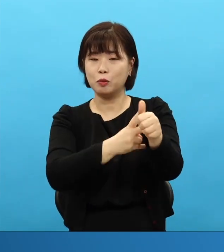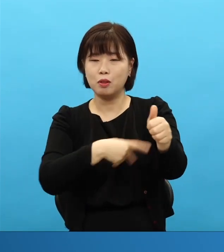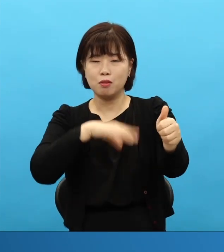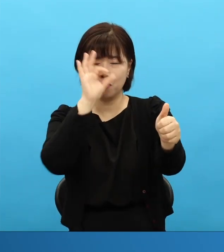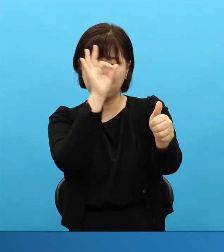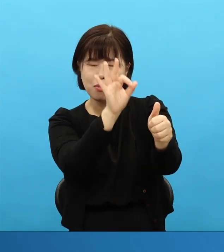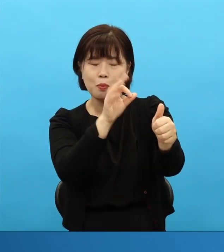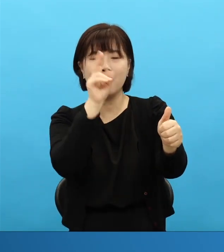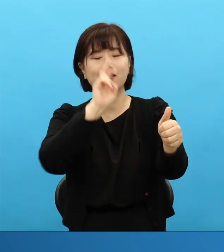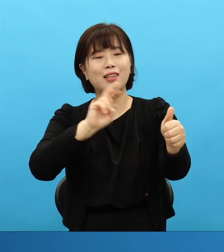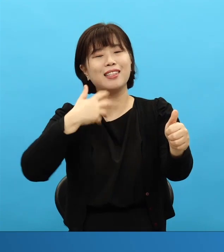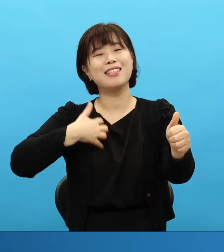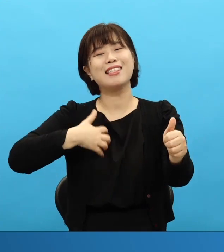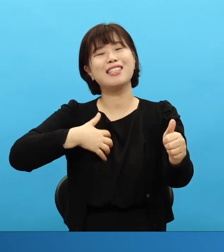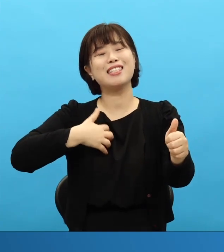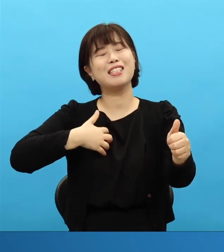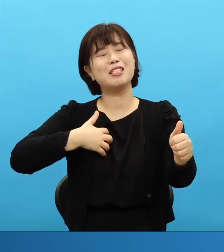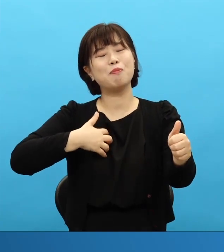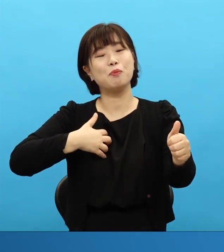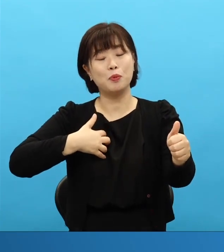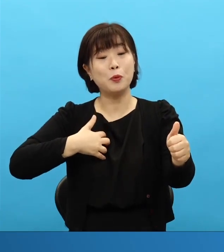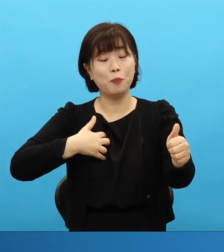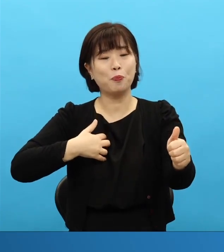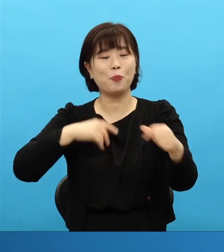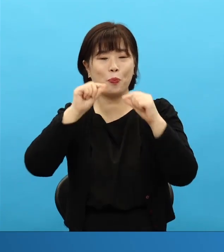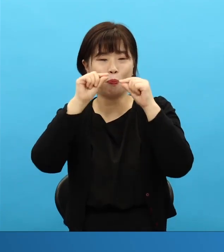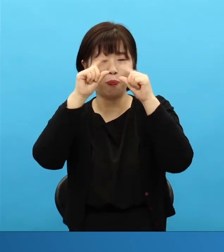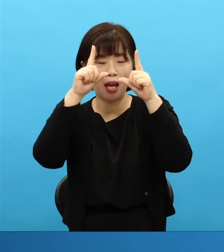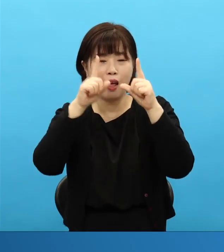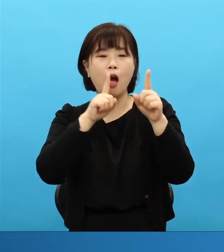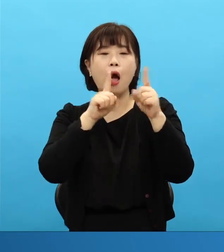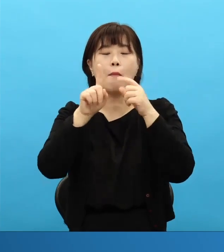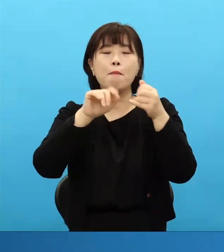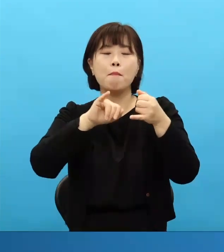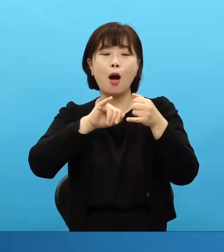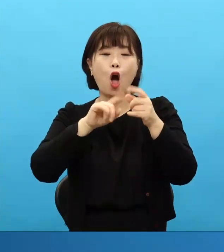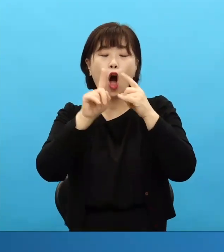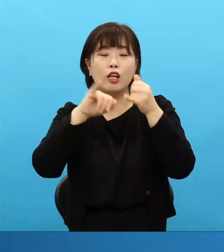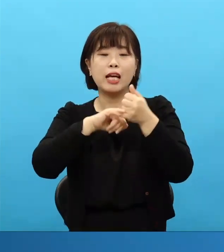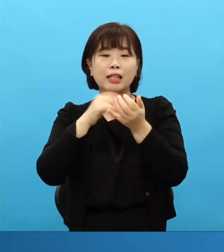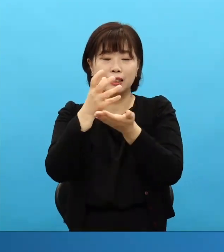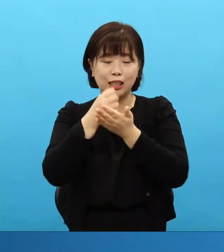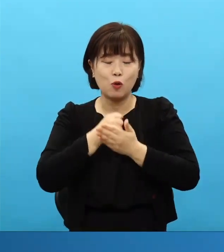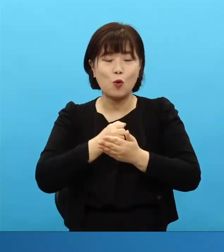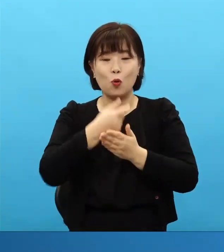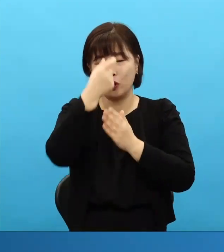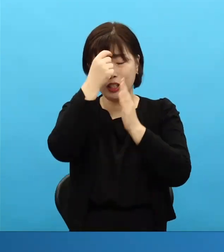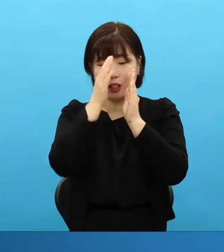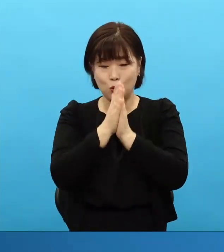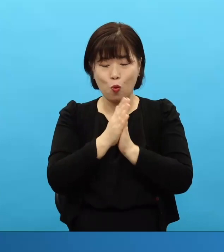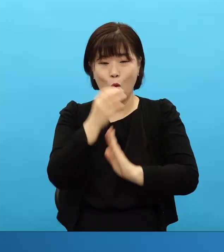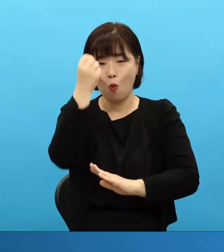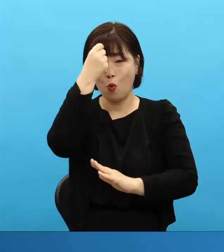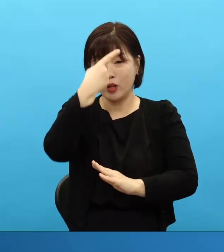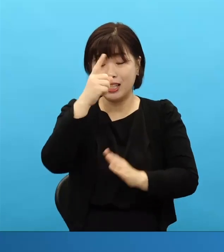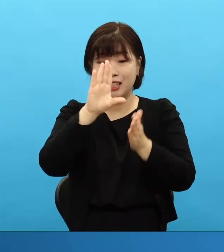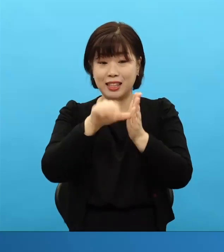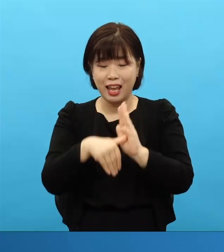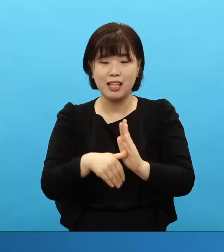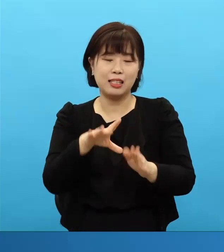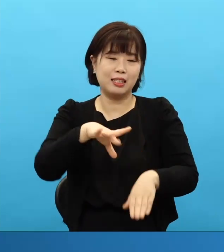기쁨과 기품을 알고 말씀 흐름 속에서 기도하던 중 고등학교 1학년 때 처음 음악을 시작하게